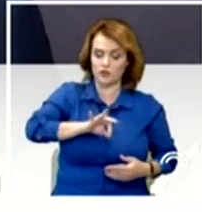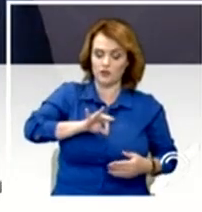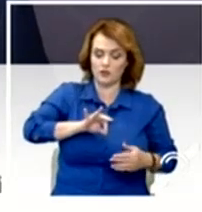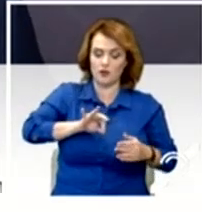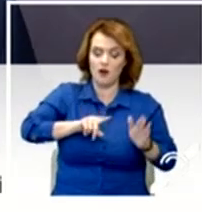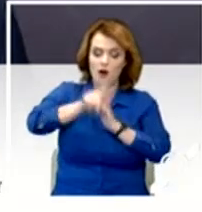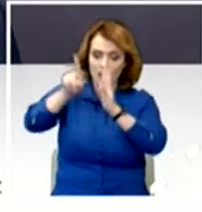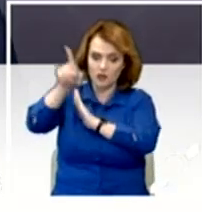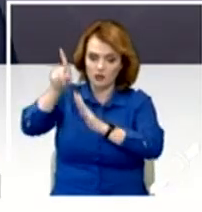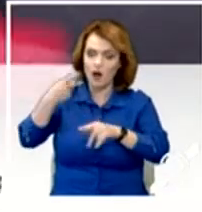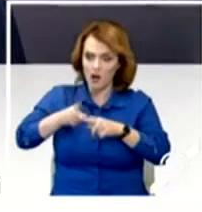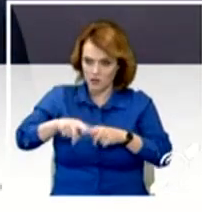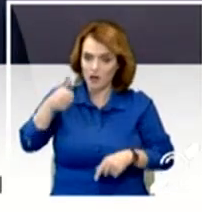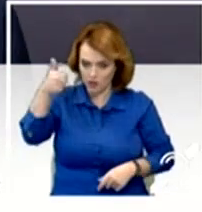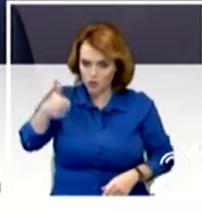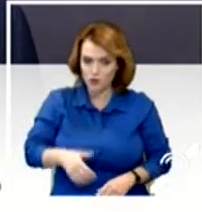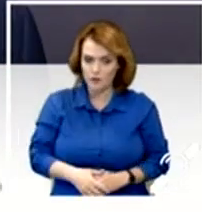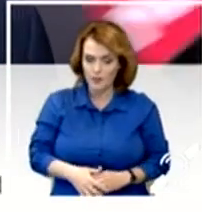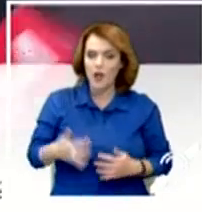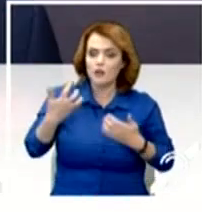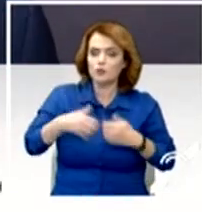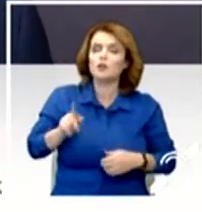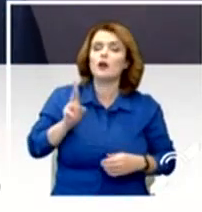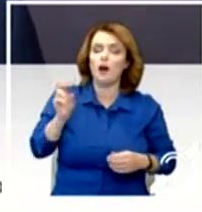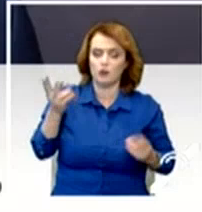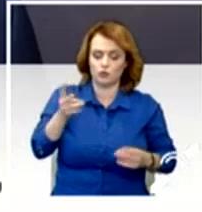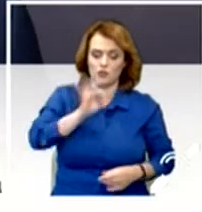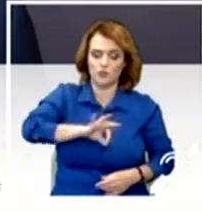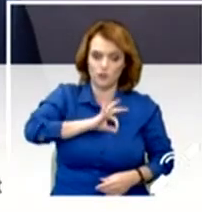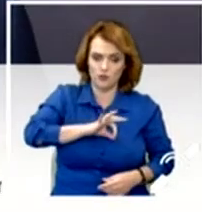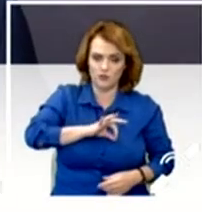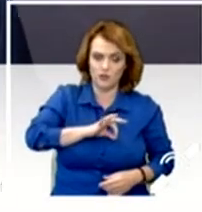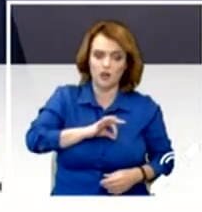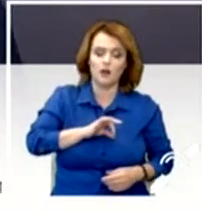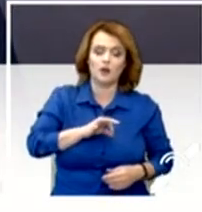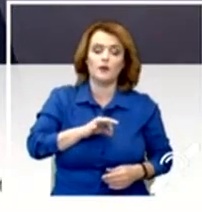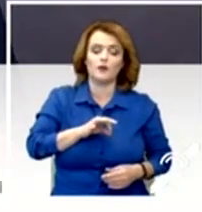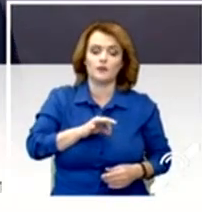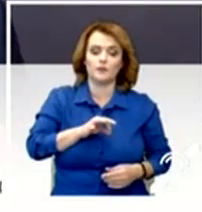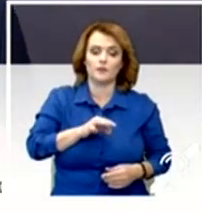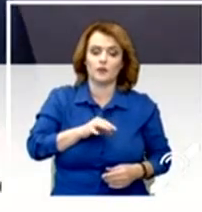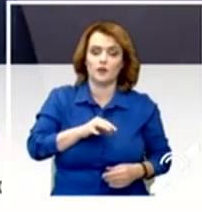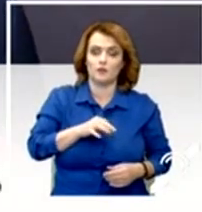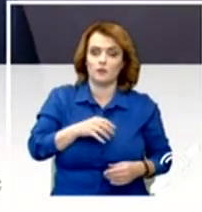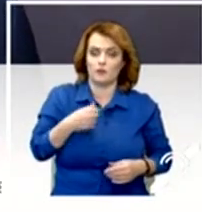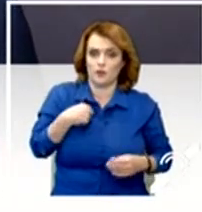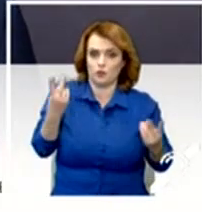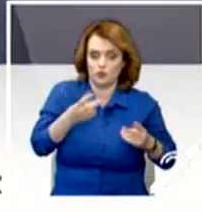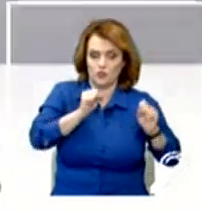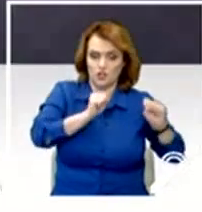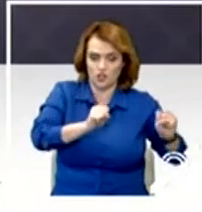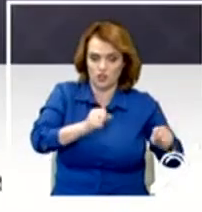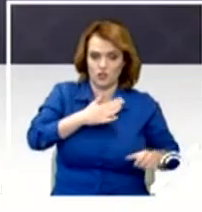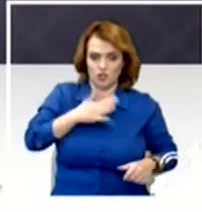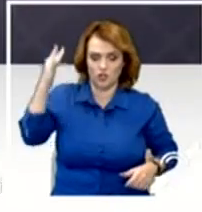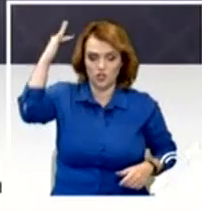vreun efect de la... Deci neutralitatea trebuie consolidată pentru a-ți apăra spațiu